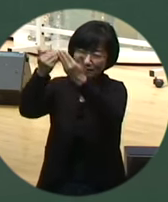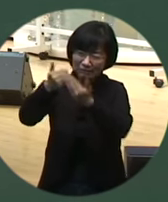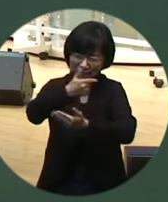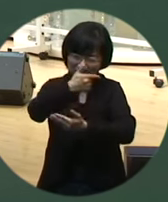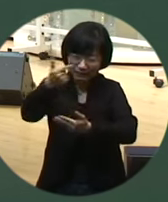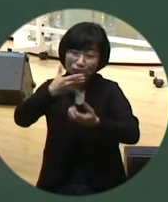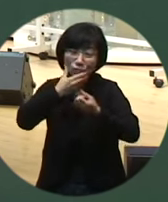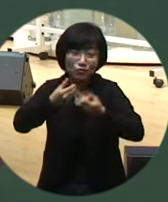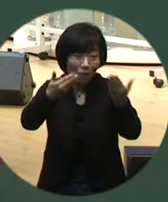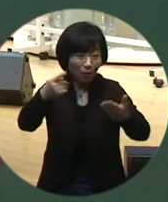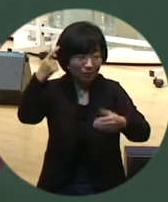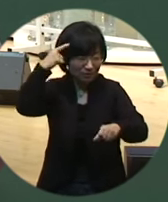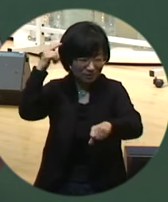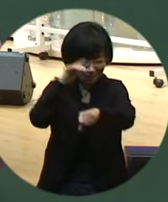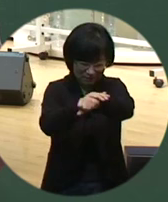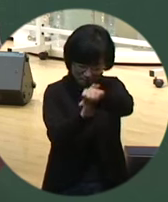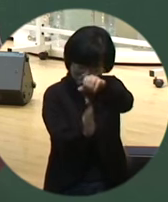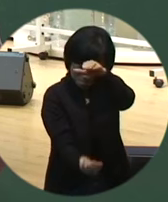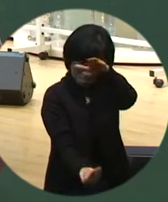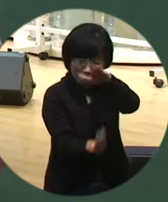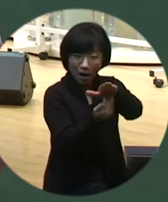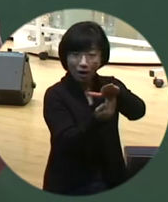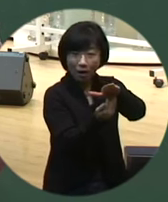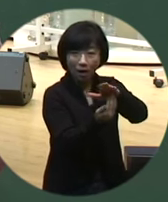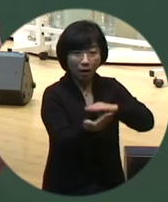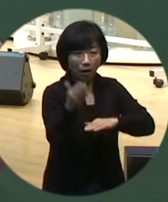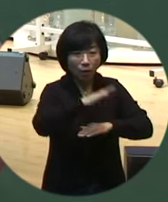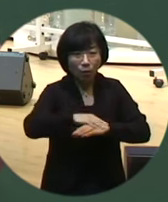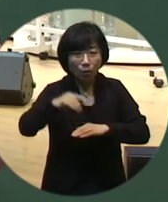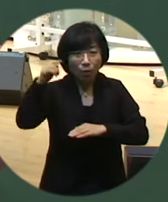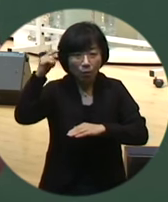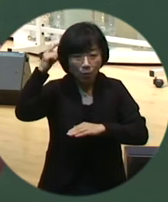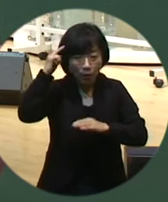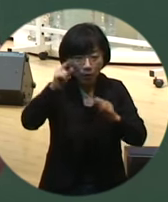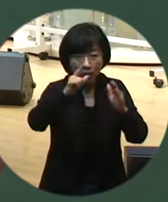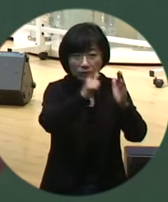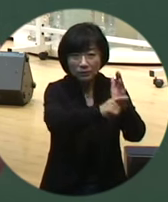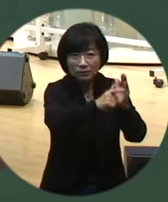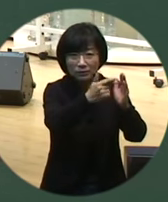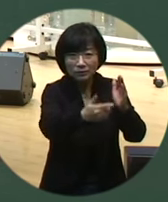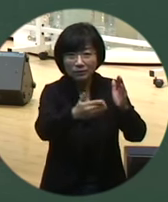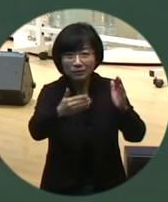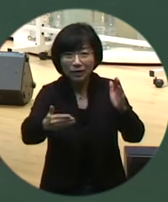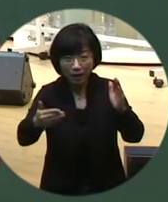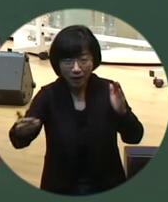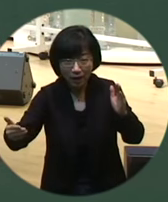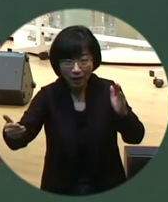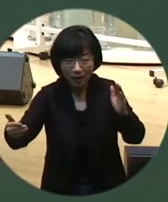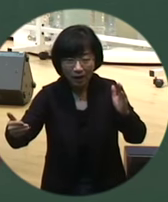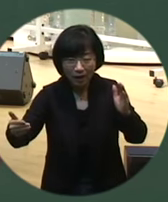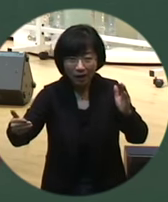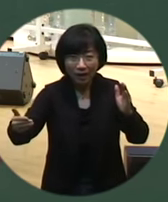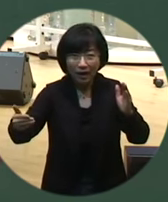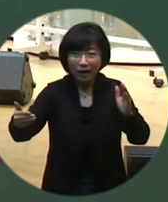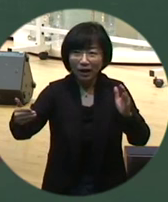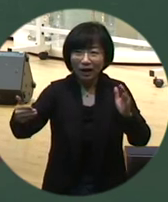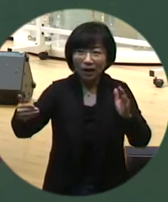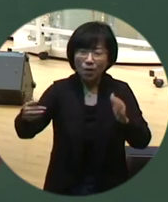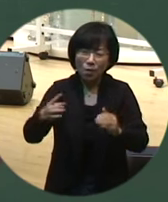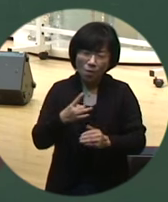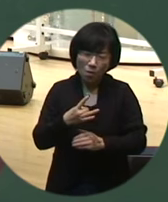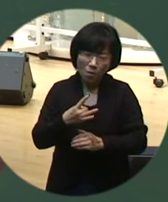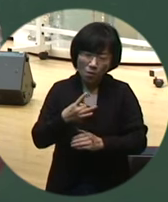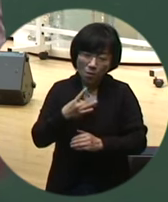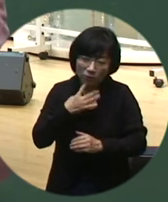end? 솔로몬은 성전 짓고 1000번째 드리고 지혜가 따라올 사람이 없었지만은 솔로몬은 여호와 오직이 안 된